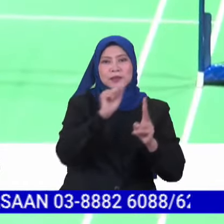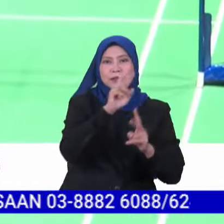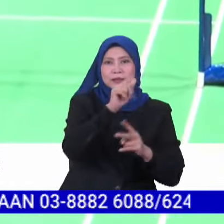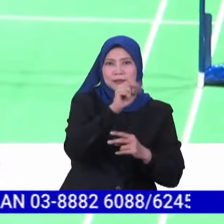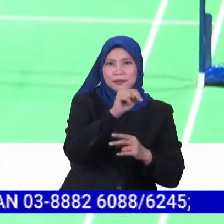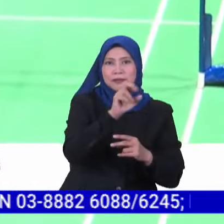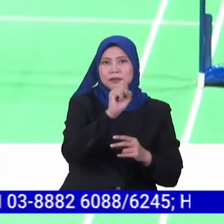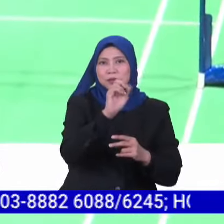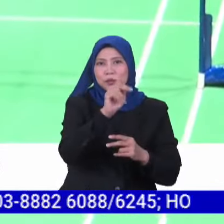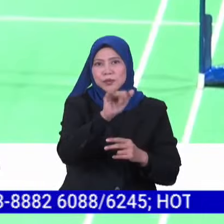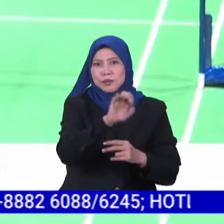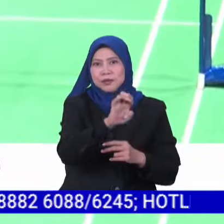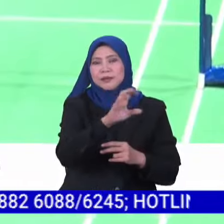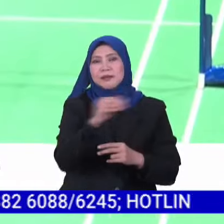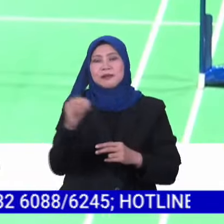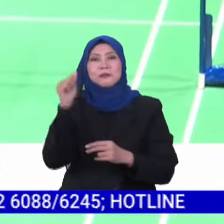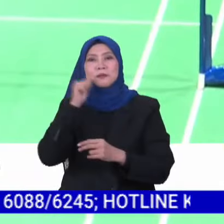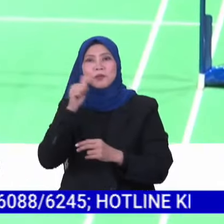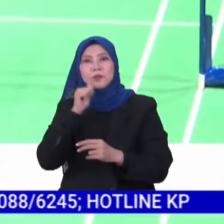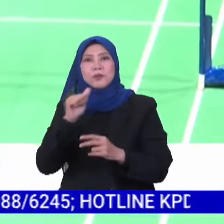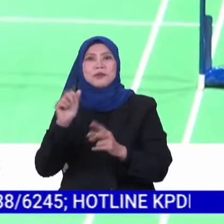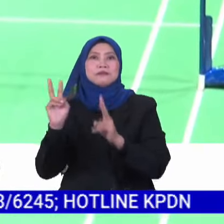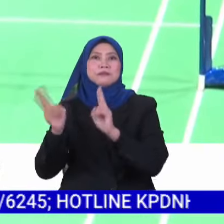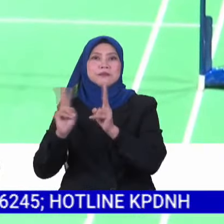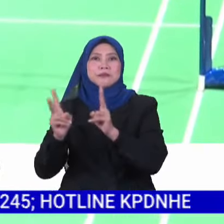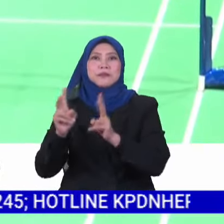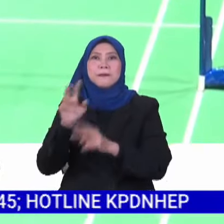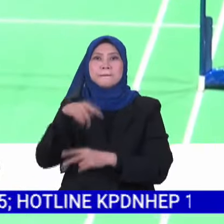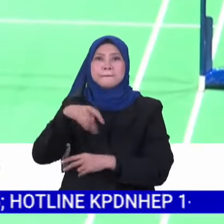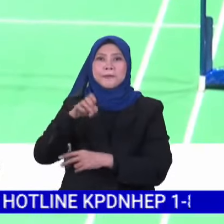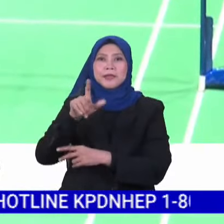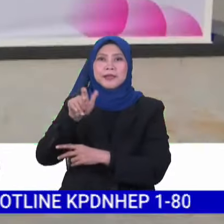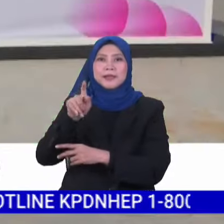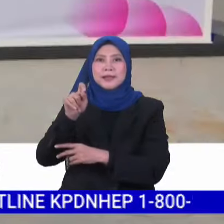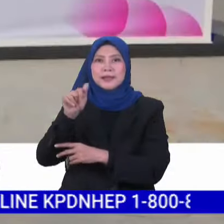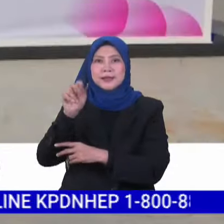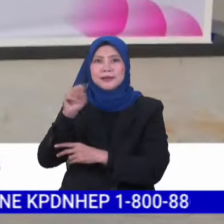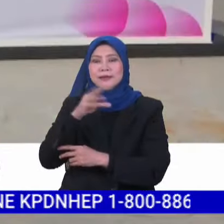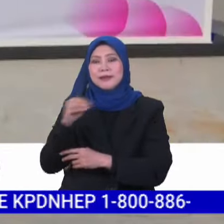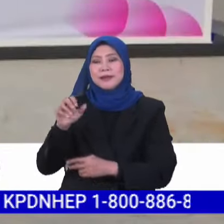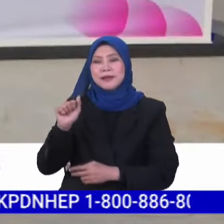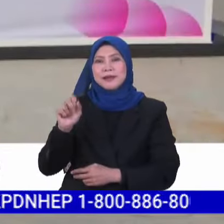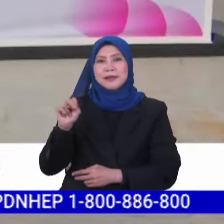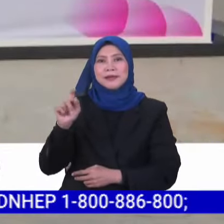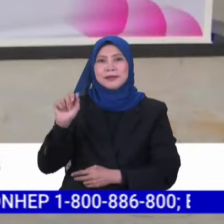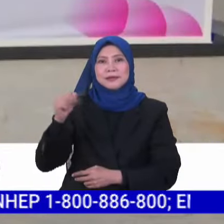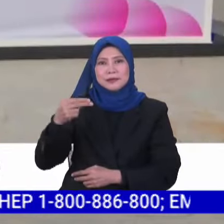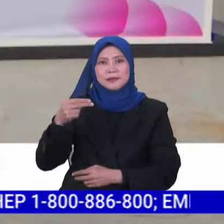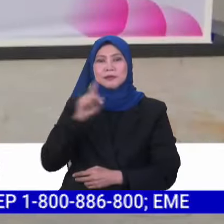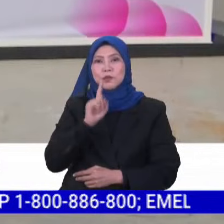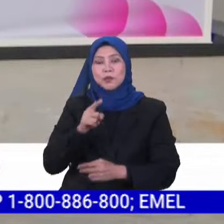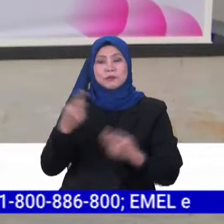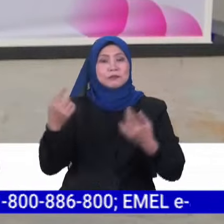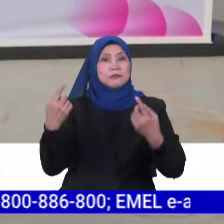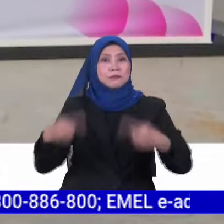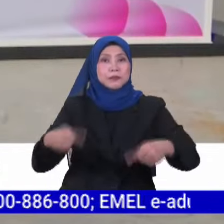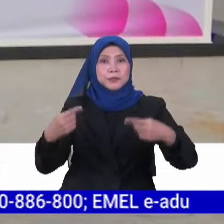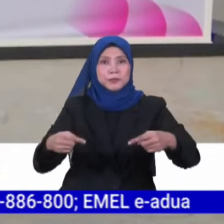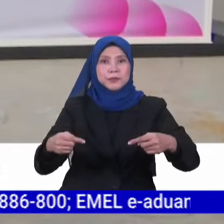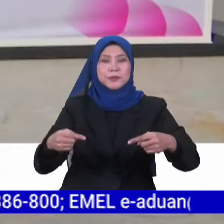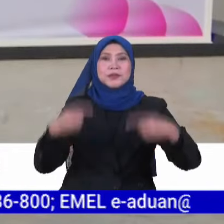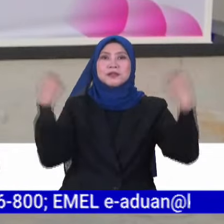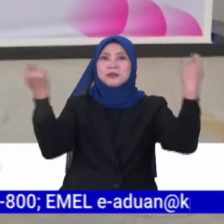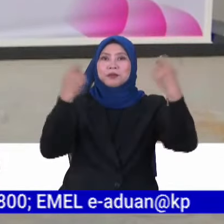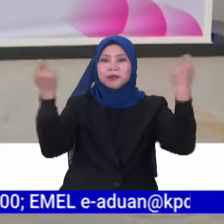dan showi setelah pasangan wanita pelitan dan Emina apa yang harinya tujuan dan maskernya dari ini turut berlangsung pada